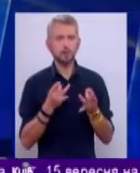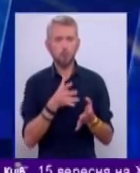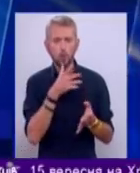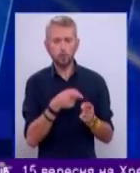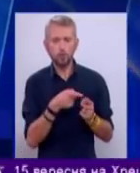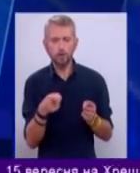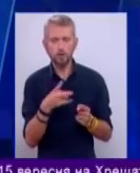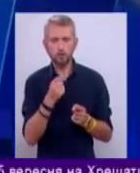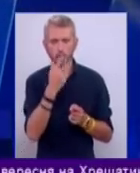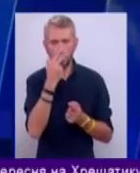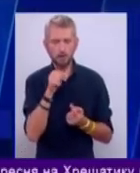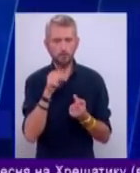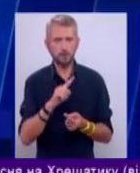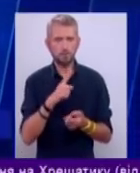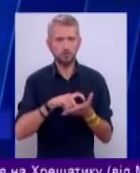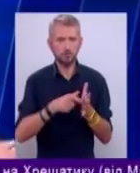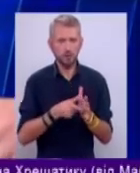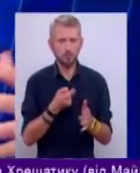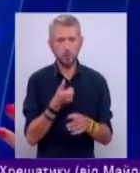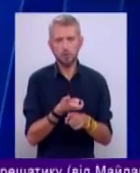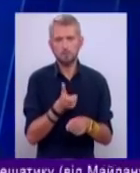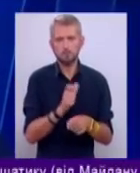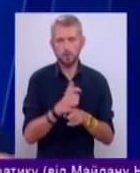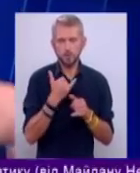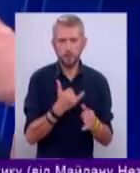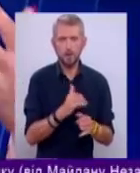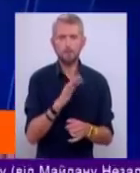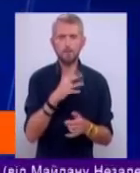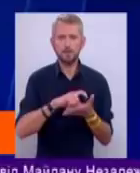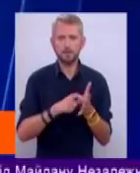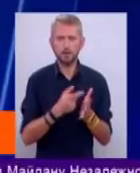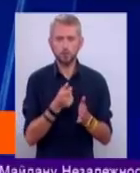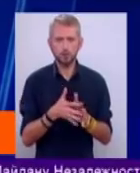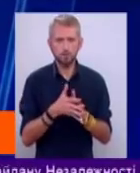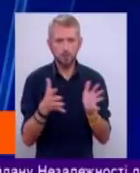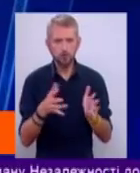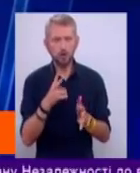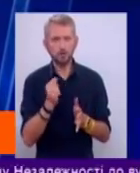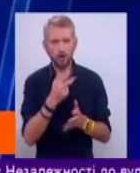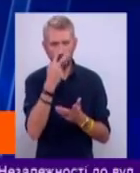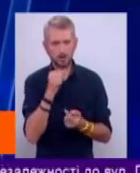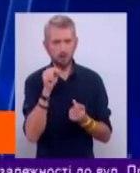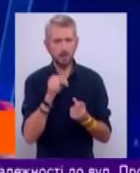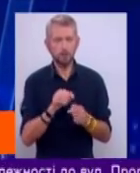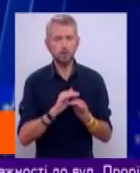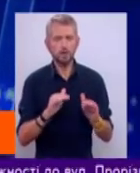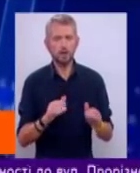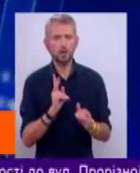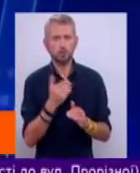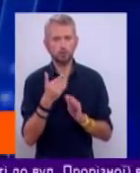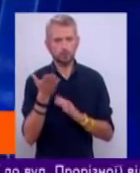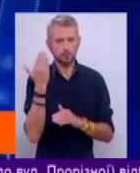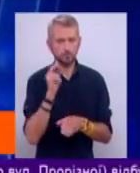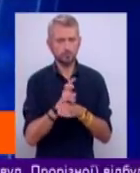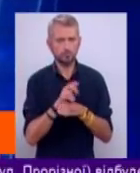на адаптування першачків іде трошки більше, п'ятий клас трошки більше, на адаптацію дітей, які вже ходили до